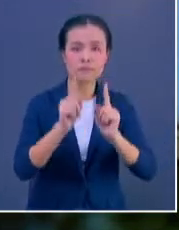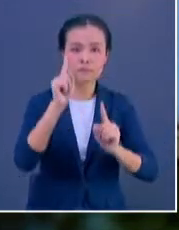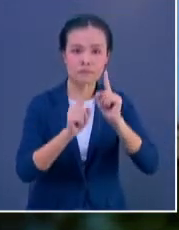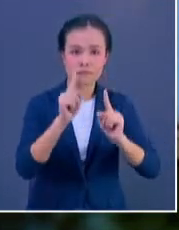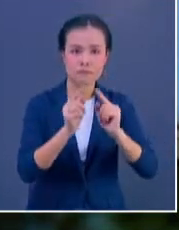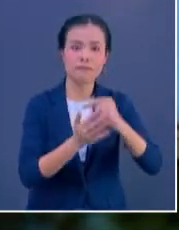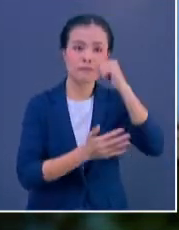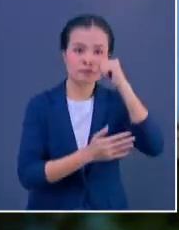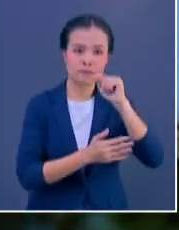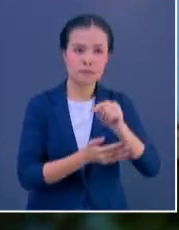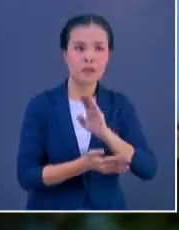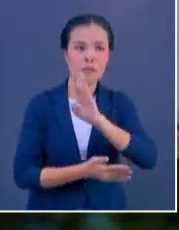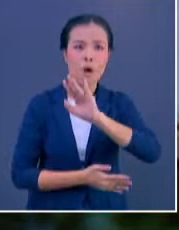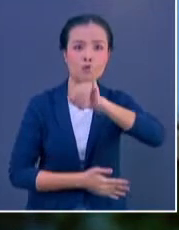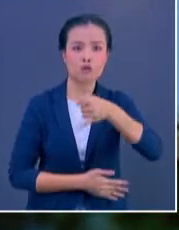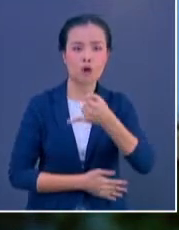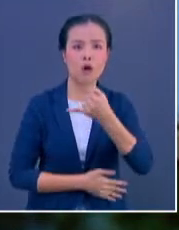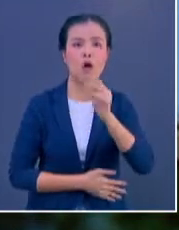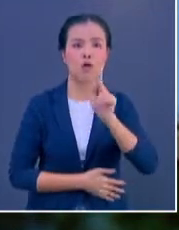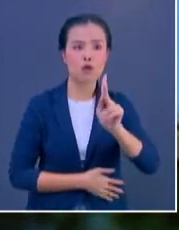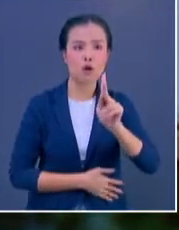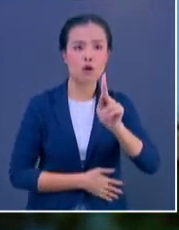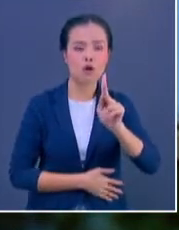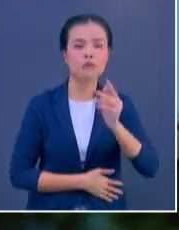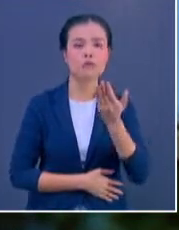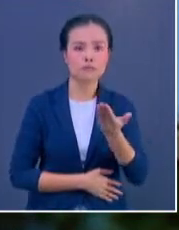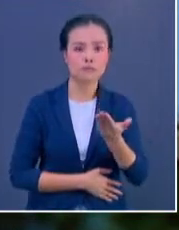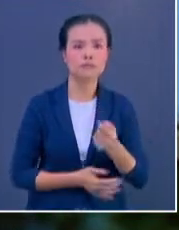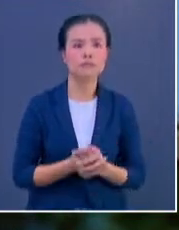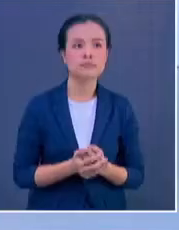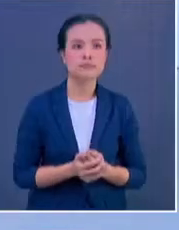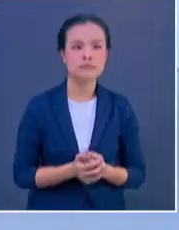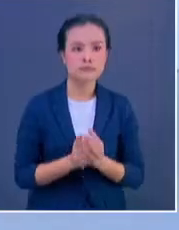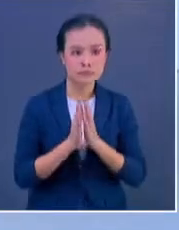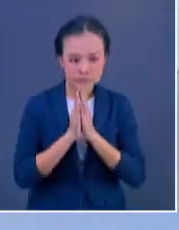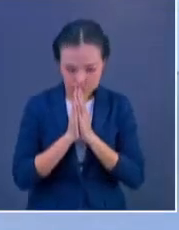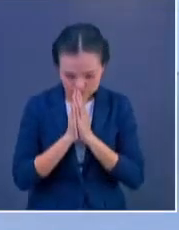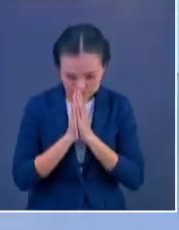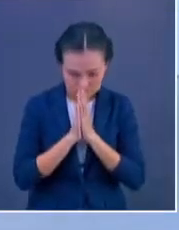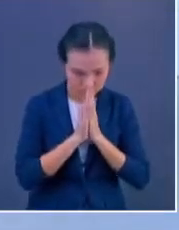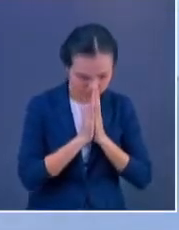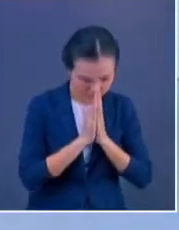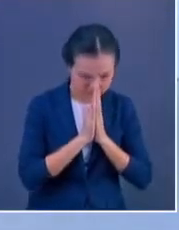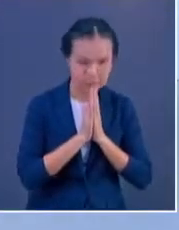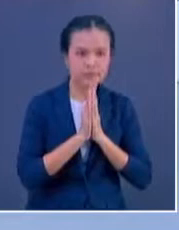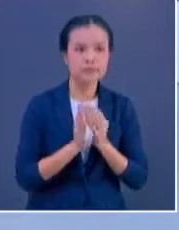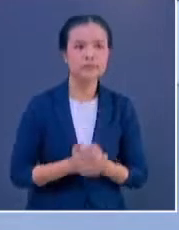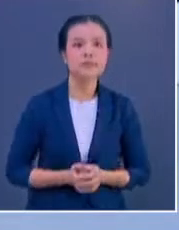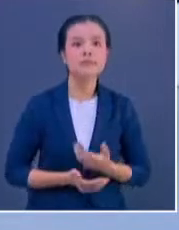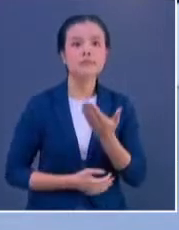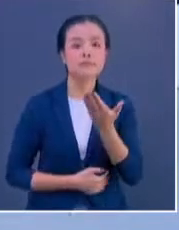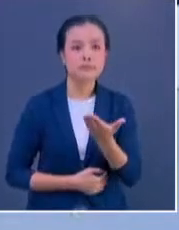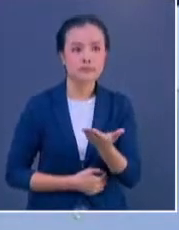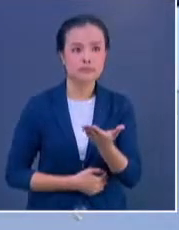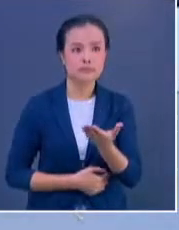ทรัพย์ไทยบจก.เอเจนซี่ for real estate affair นะครับวันนี้ท่านอยู่กับเราแล้วสวัสดีครับ ครับสวัสดีครับ ต้องให